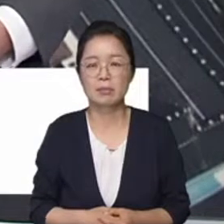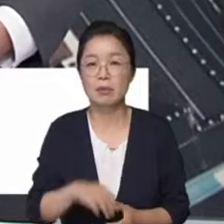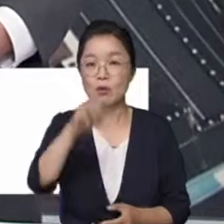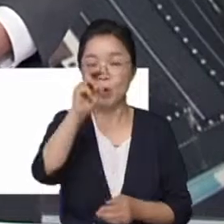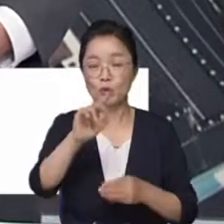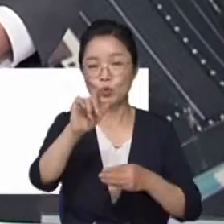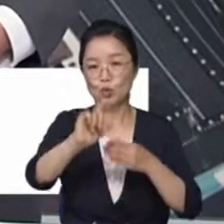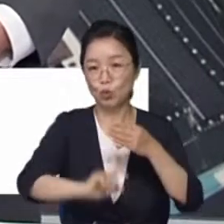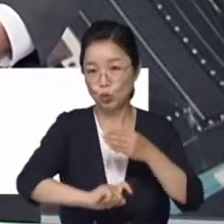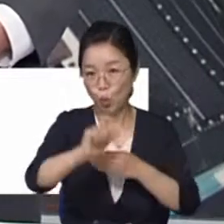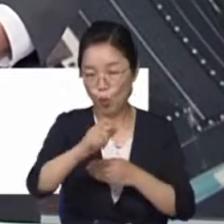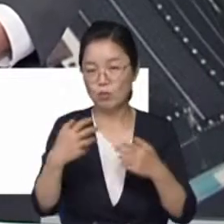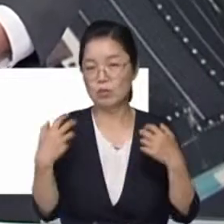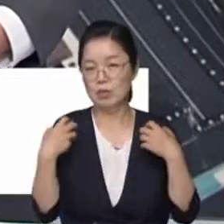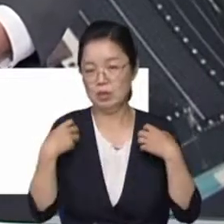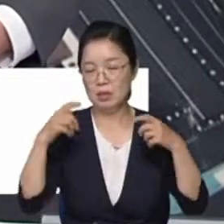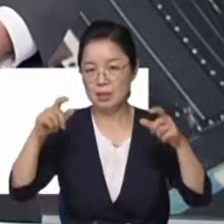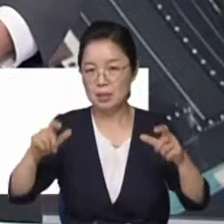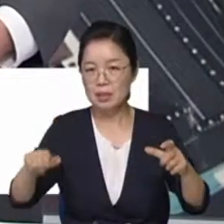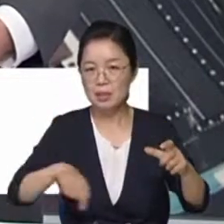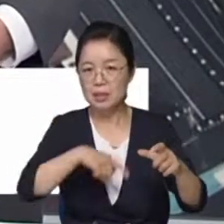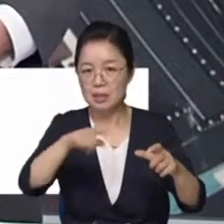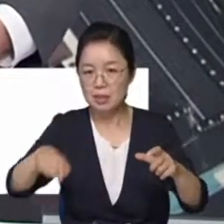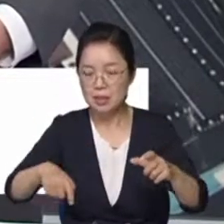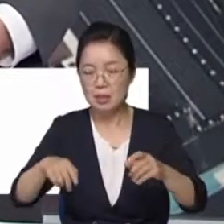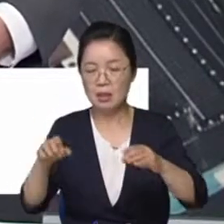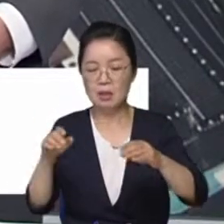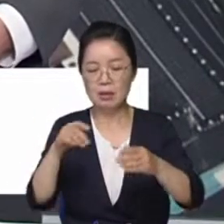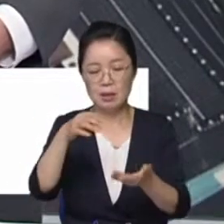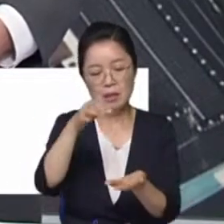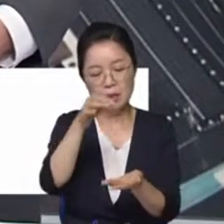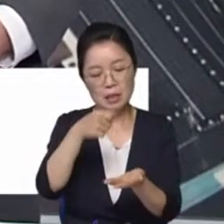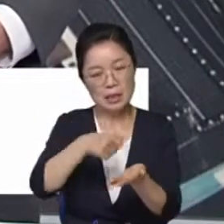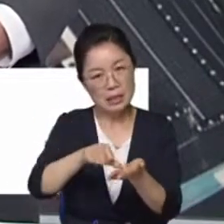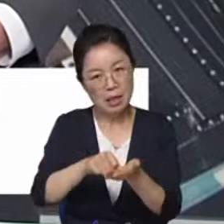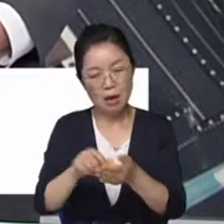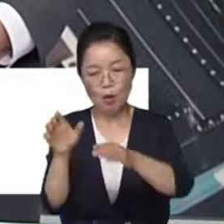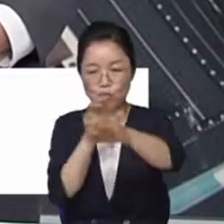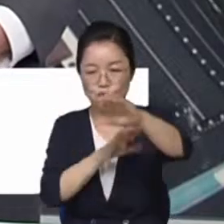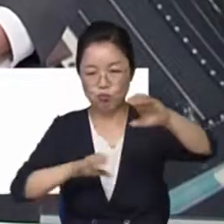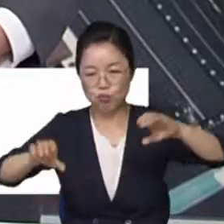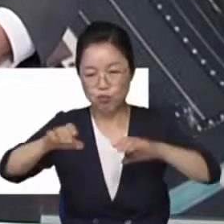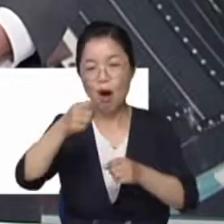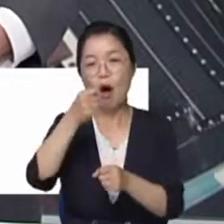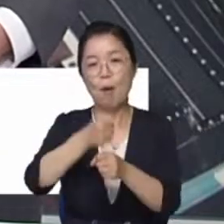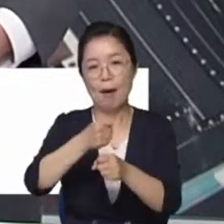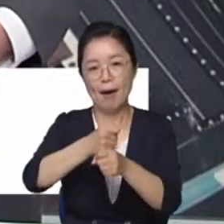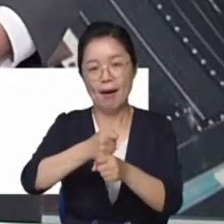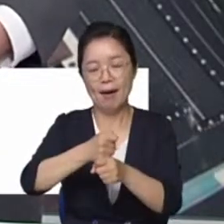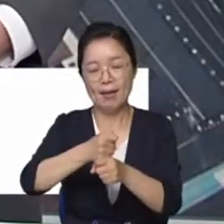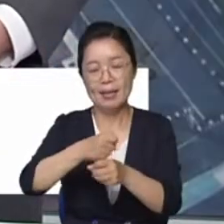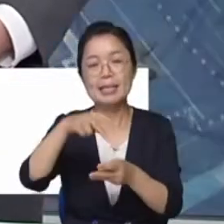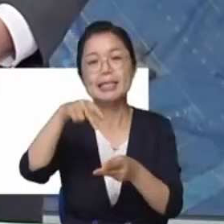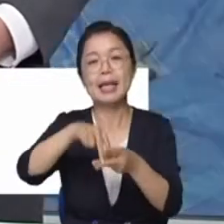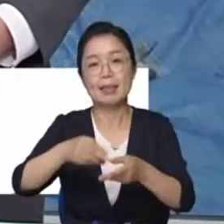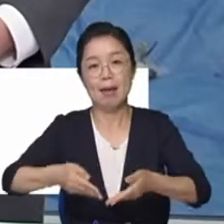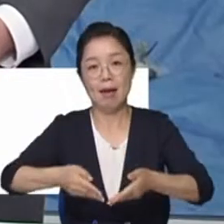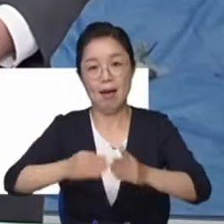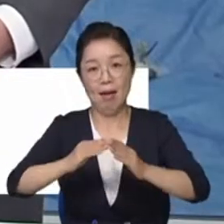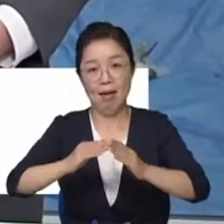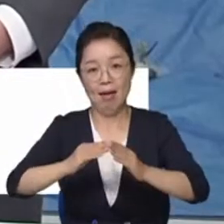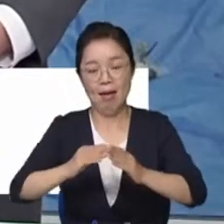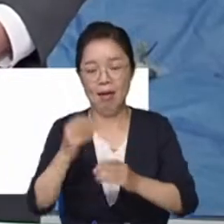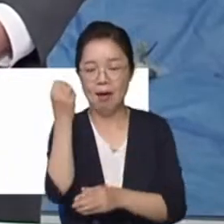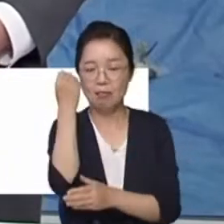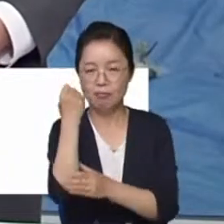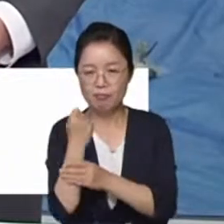광주 동구청이 낙후한 구도심에 자원순환마을을 만드는 사업을 추진하고 있는데요. 자원순환센터를 짓기 위해 기존 건물을